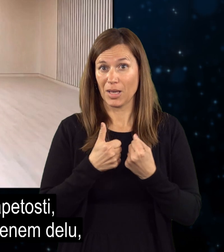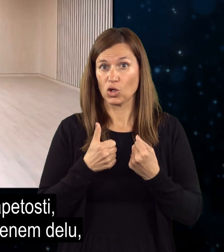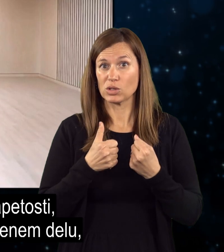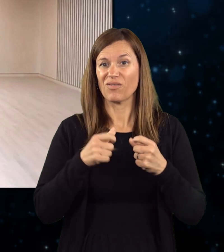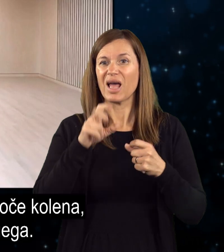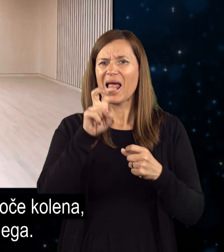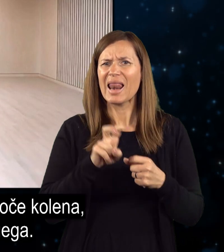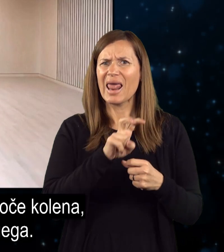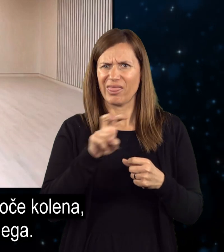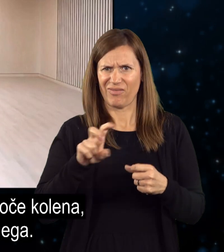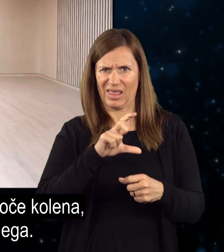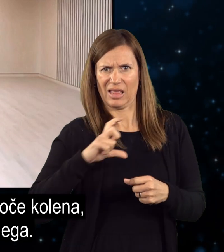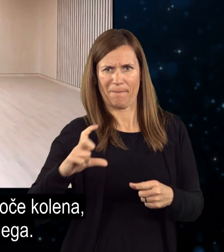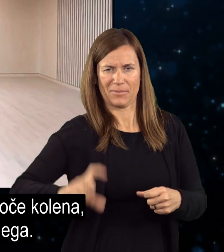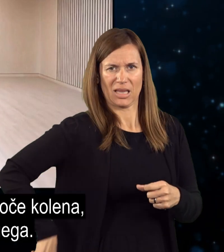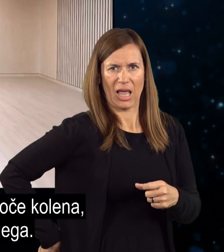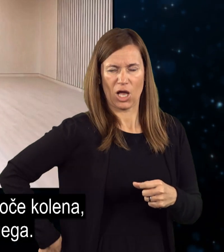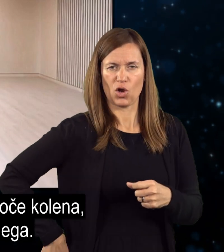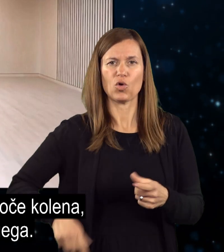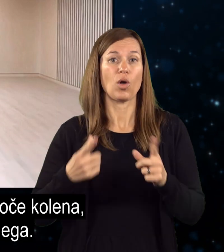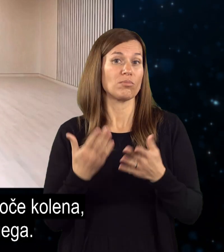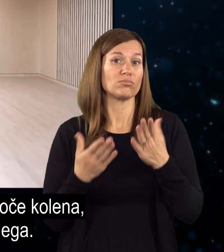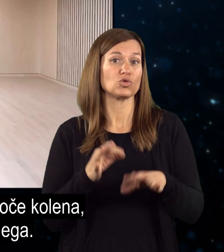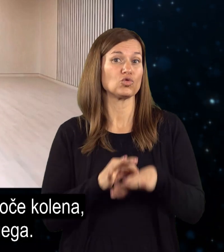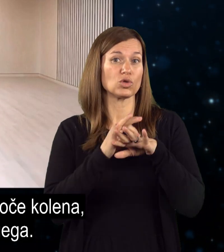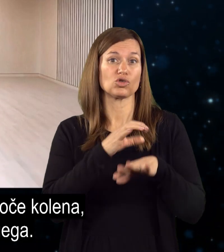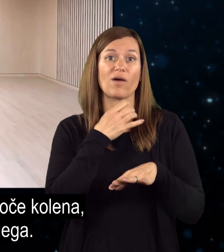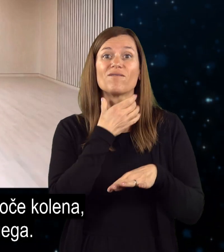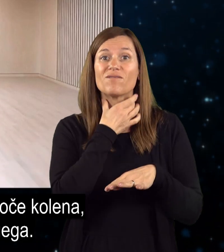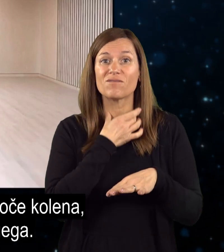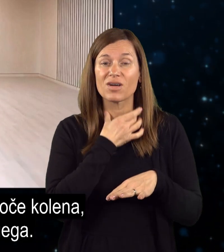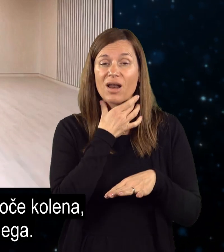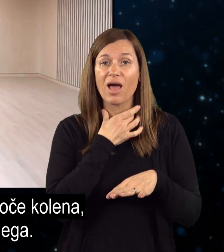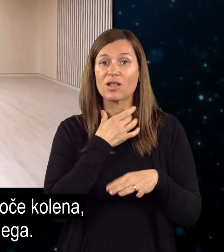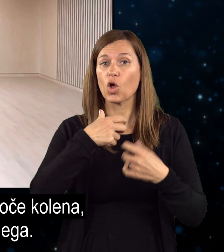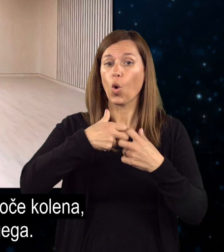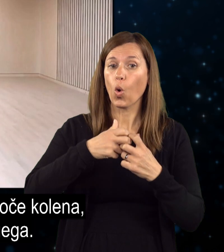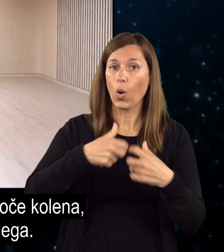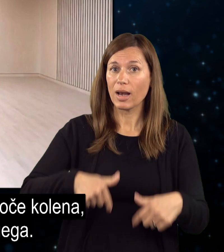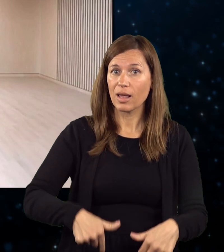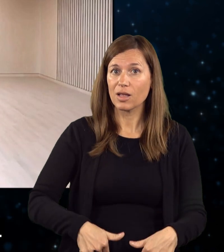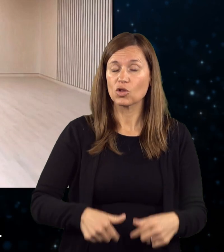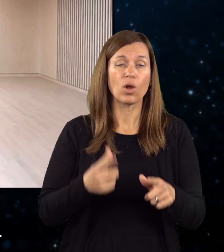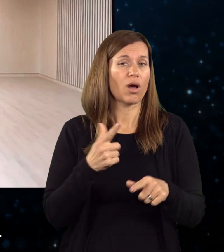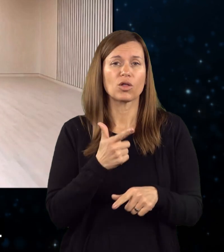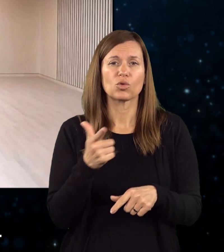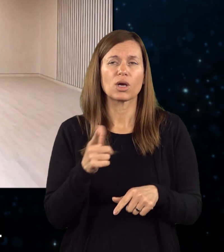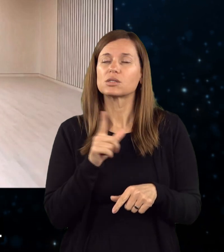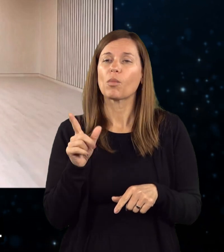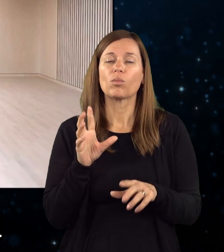delu? Mogoče čutiš vrat, mogoče kolena, mogoče kaj drugega. Le opazuješ.